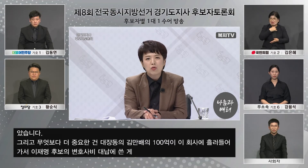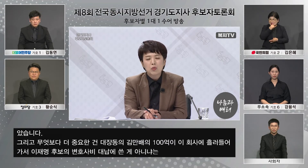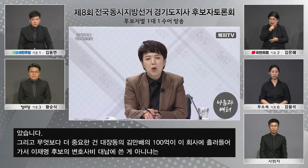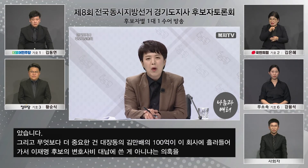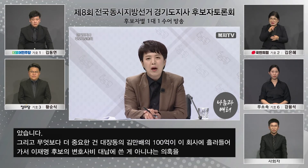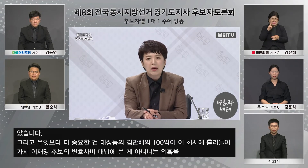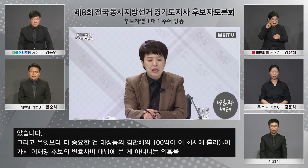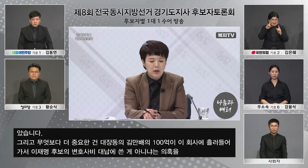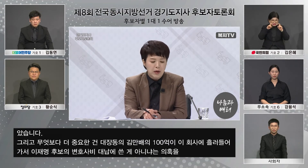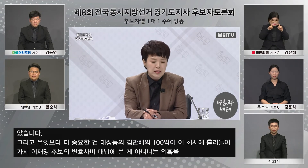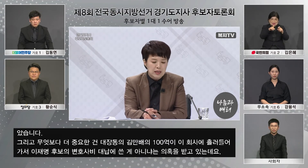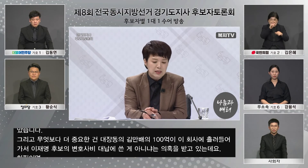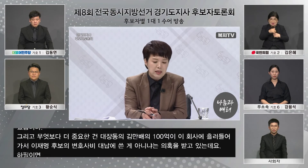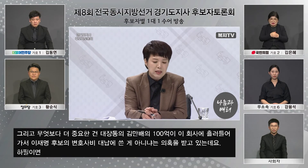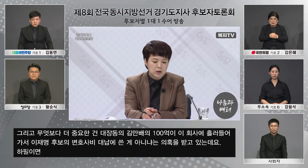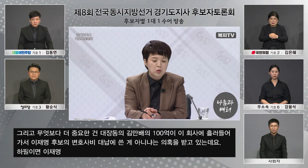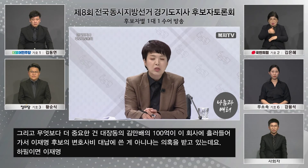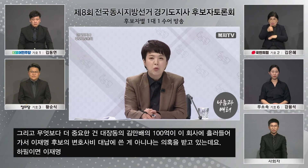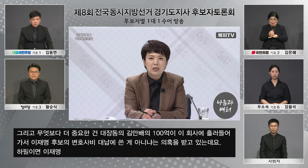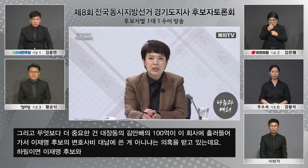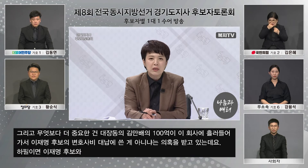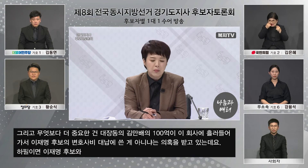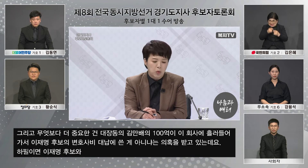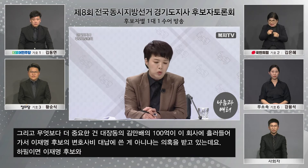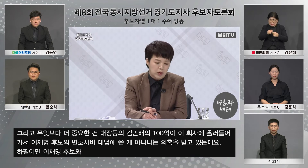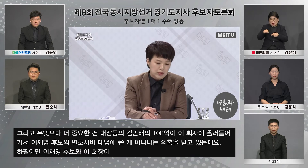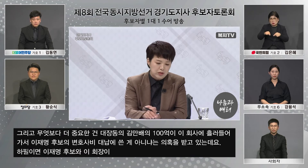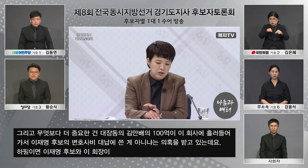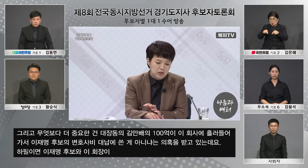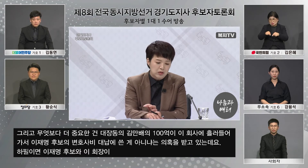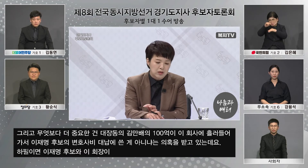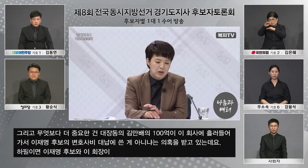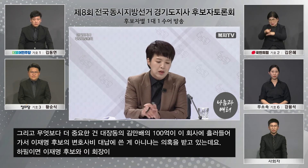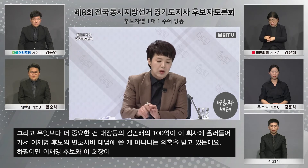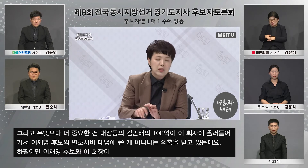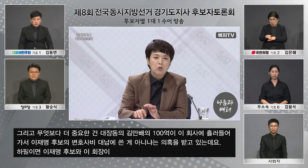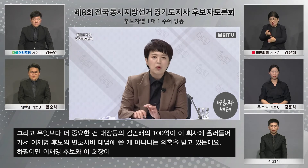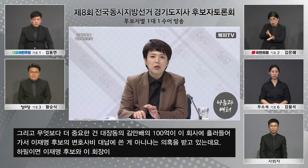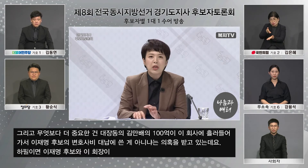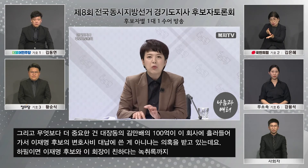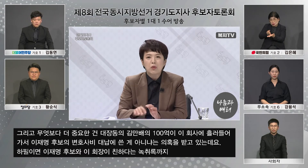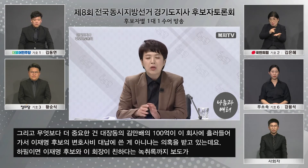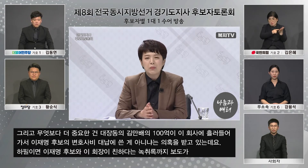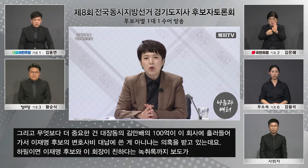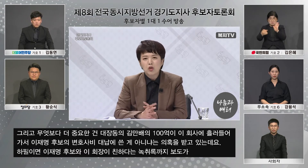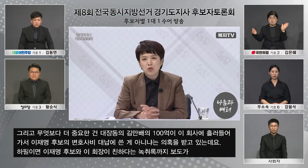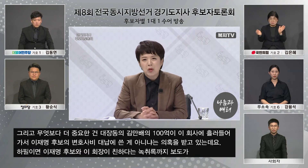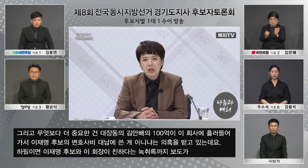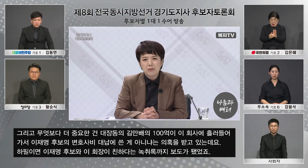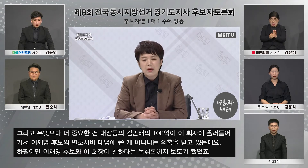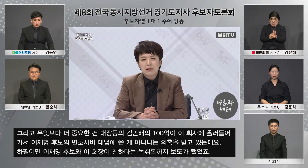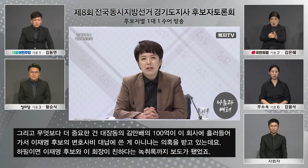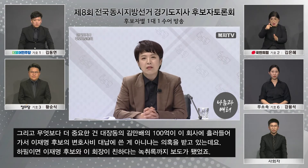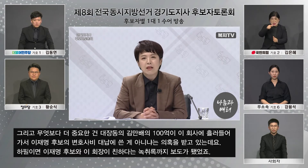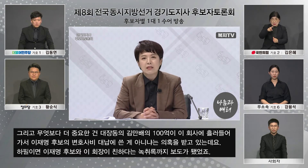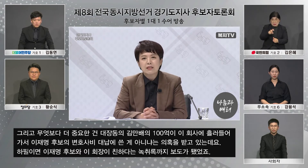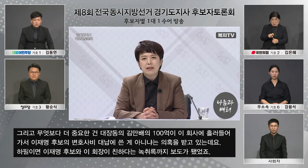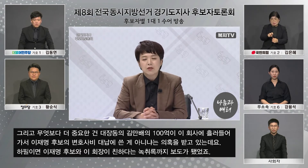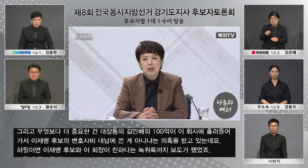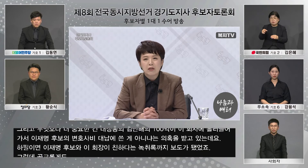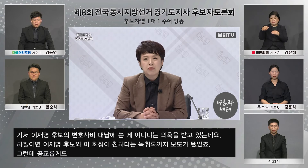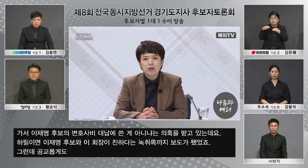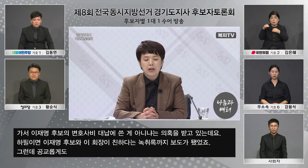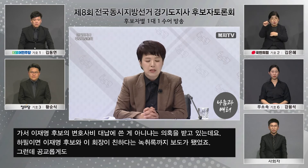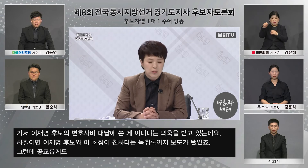이재명 후보와 이 회장이 친하다는 녹취록까지 보도가 됐었죠. 근데 공교롭게도 김동연 후보님 대선